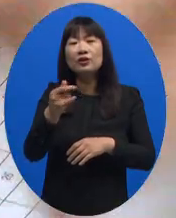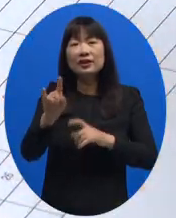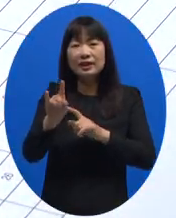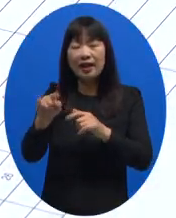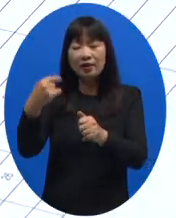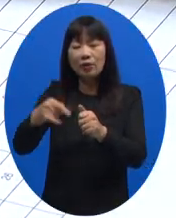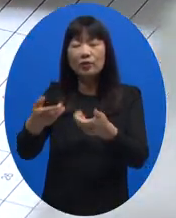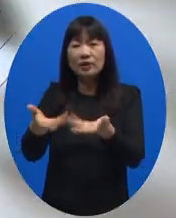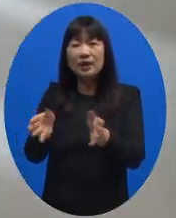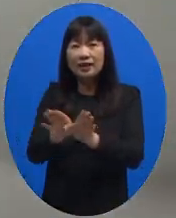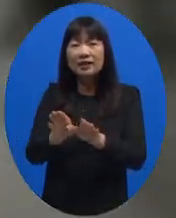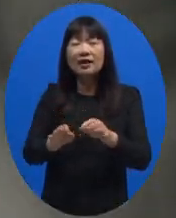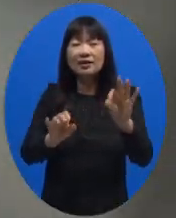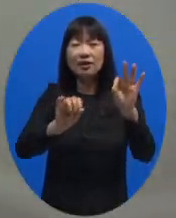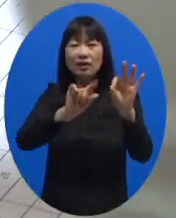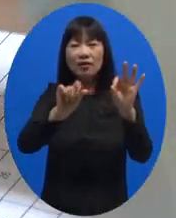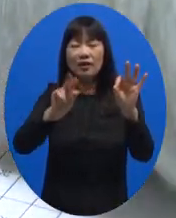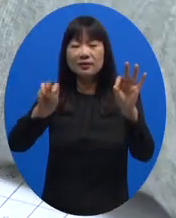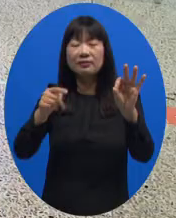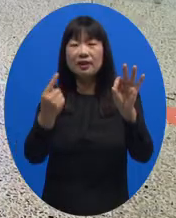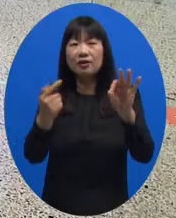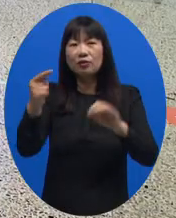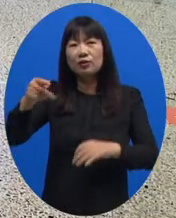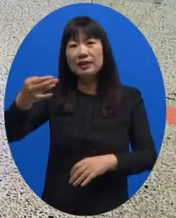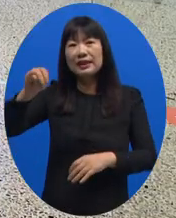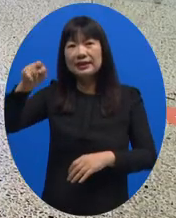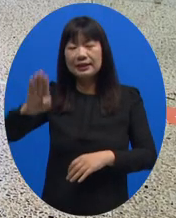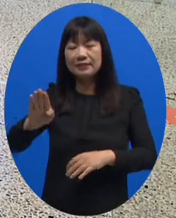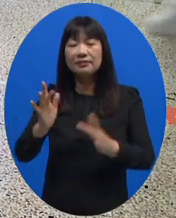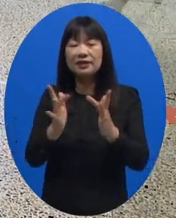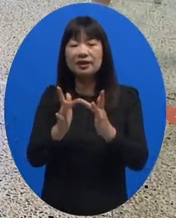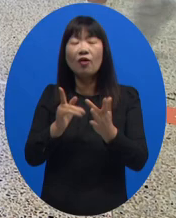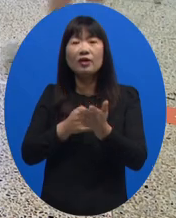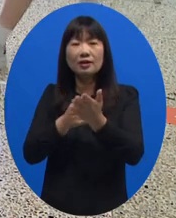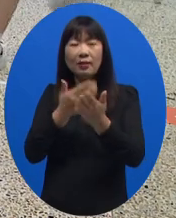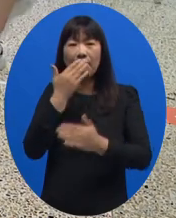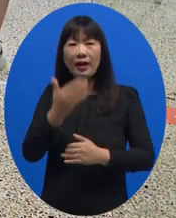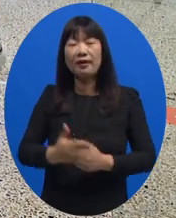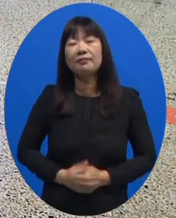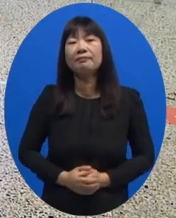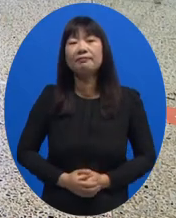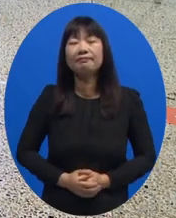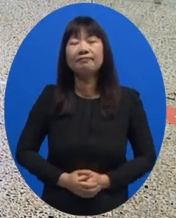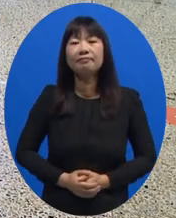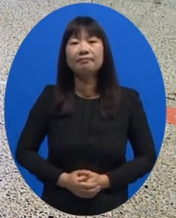누리집에서 10월 31일까지 신청 가능합니다. 경기지TV 이슬비입니다.